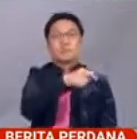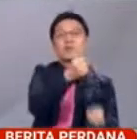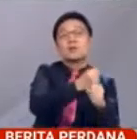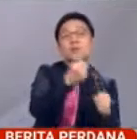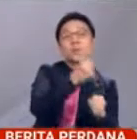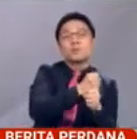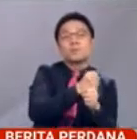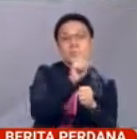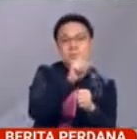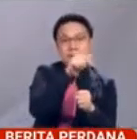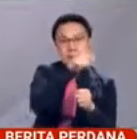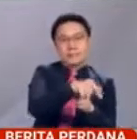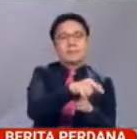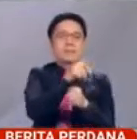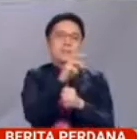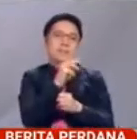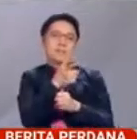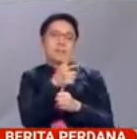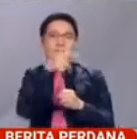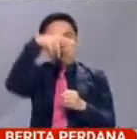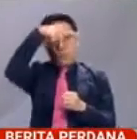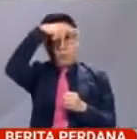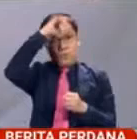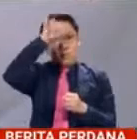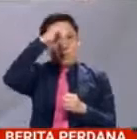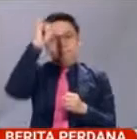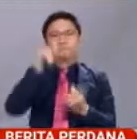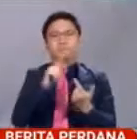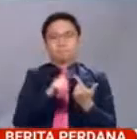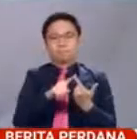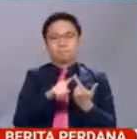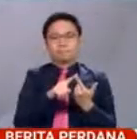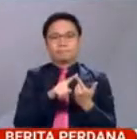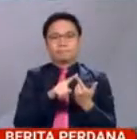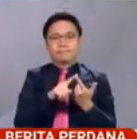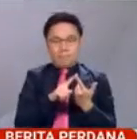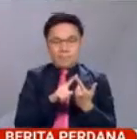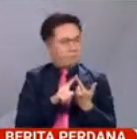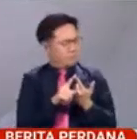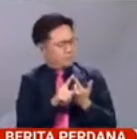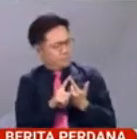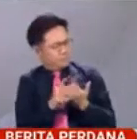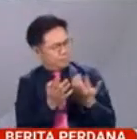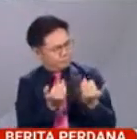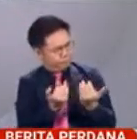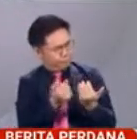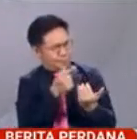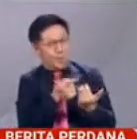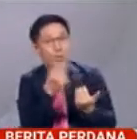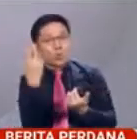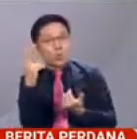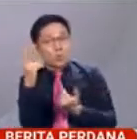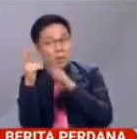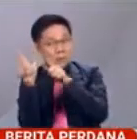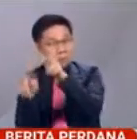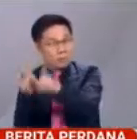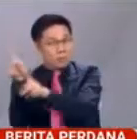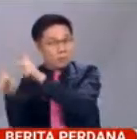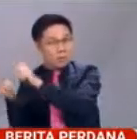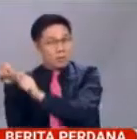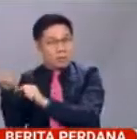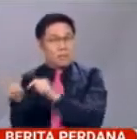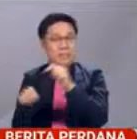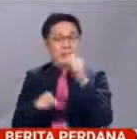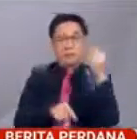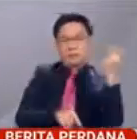markas operasi pasukan Marin di Putrajaya penanan dibuat hasil soal siasat ke atas 12 migran yang ditahan antara 15